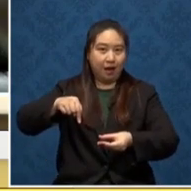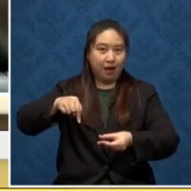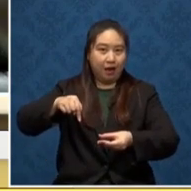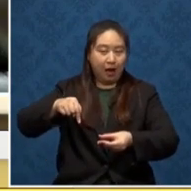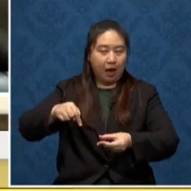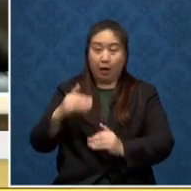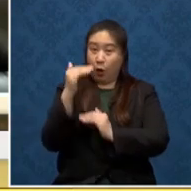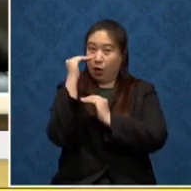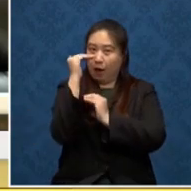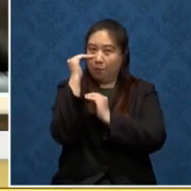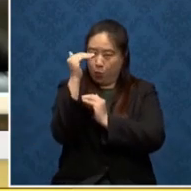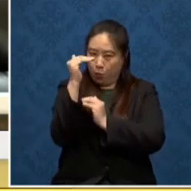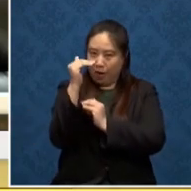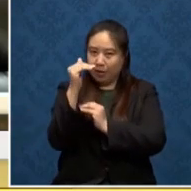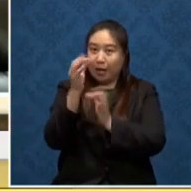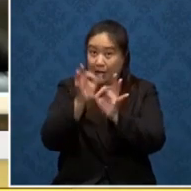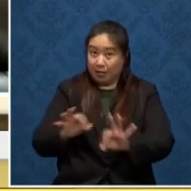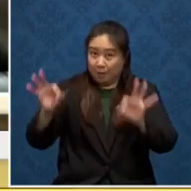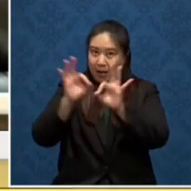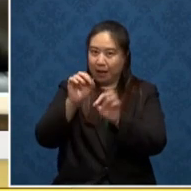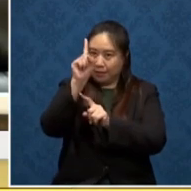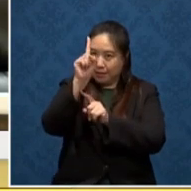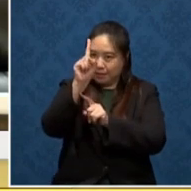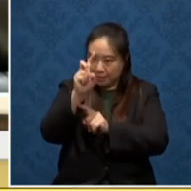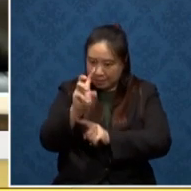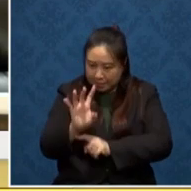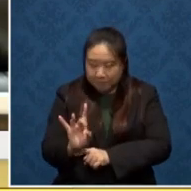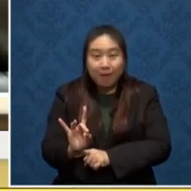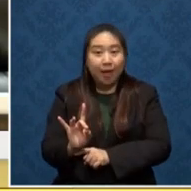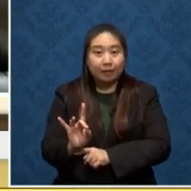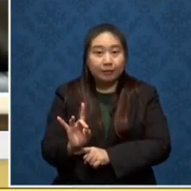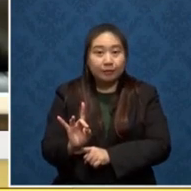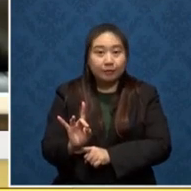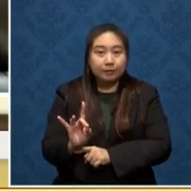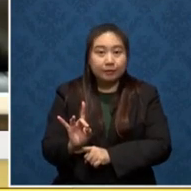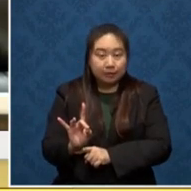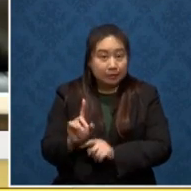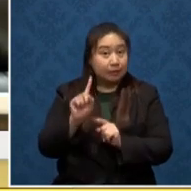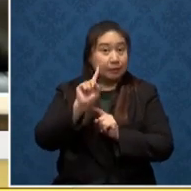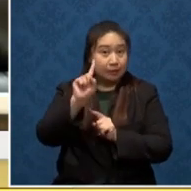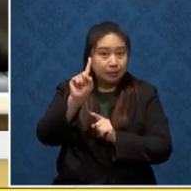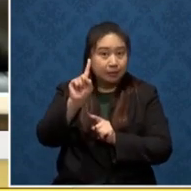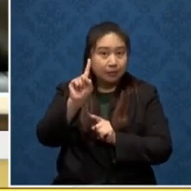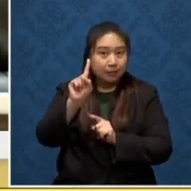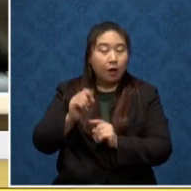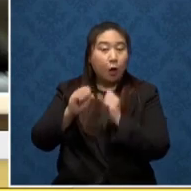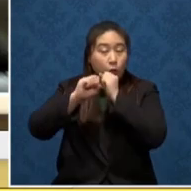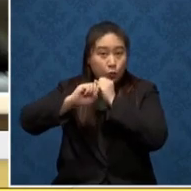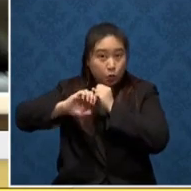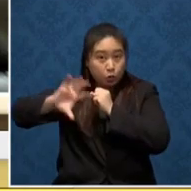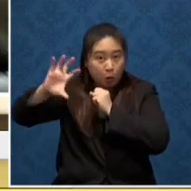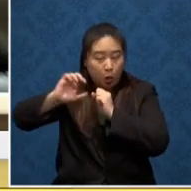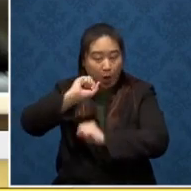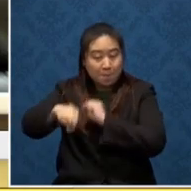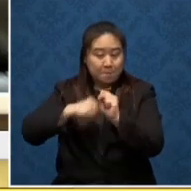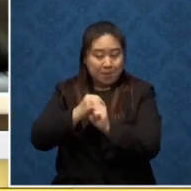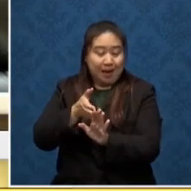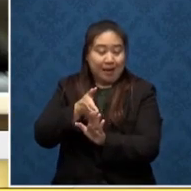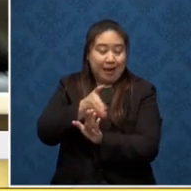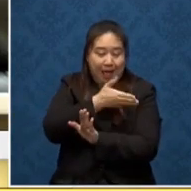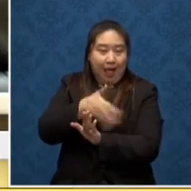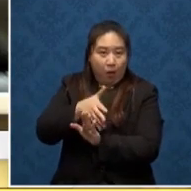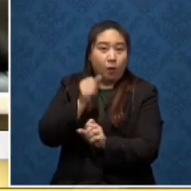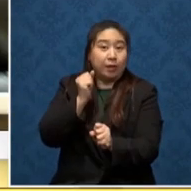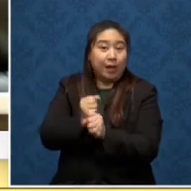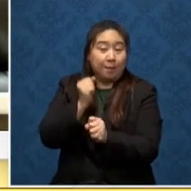ข8 ขอสำคญิงหมายถงว่า 1. ผลงานของกศ.ช.ในปีทร่งมาแล้วเมื่อเปรยบ